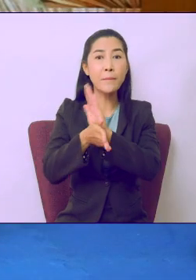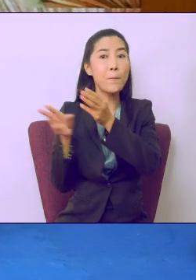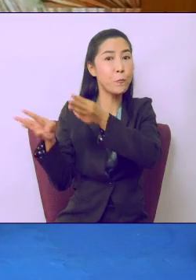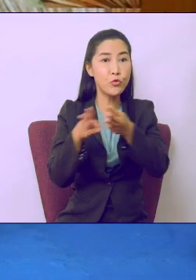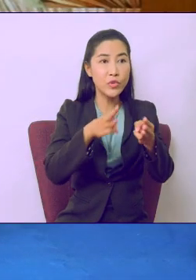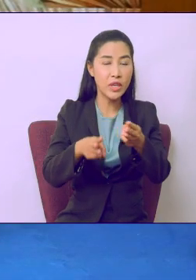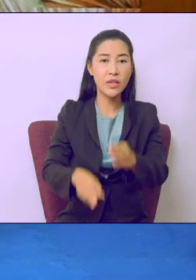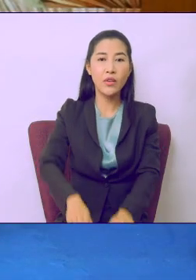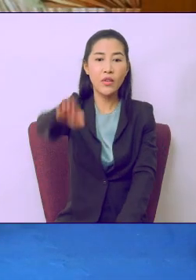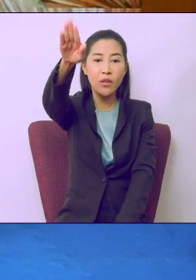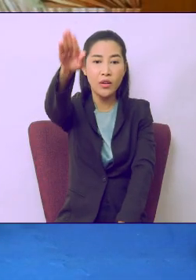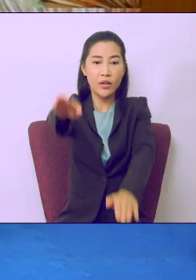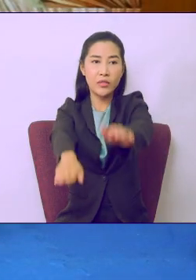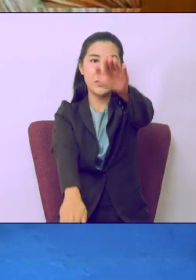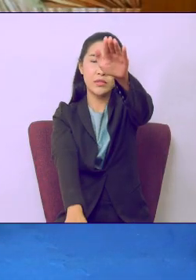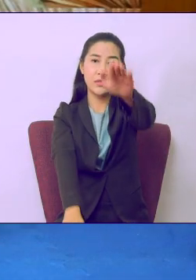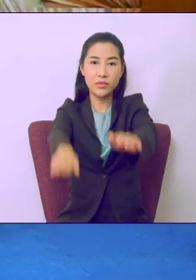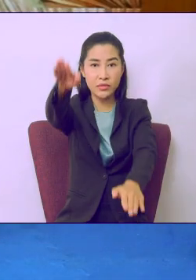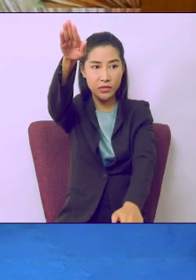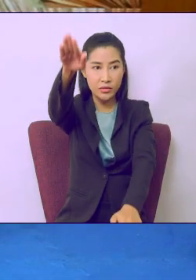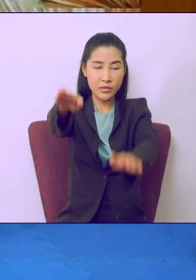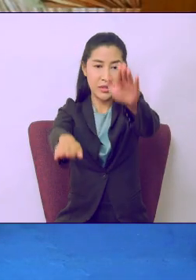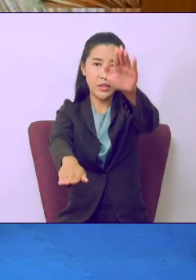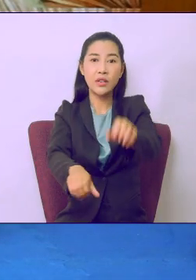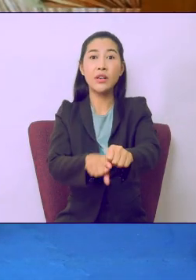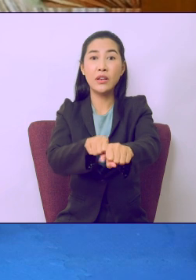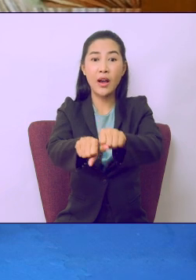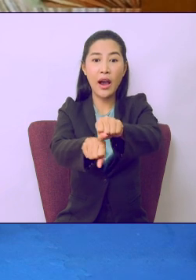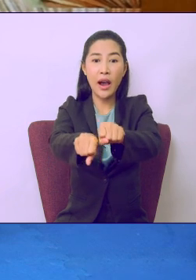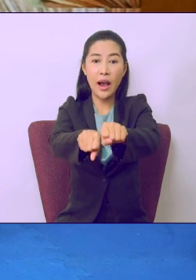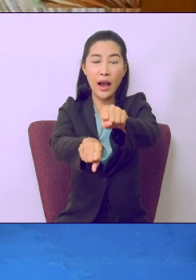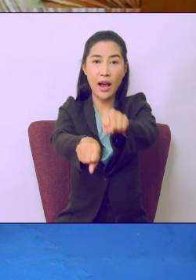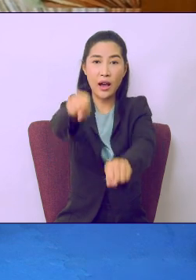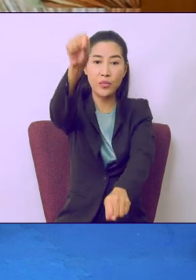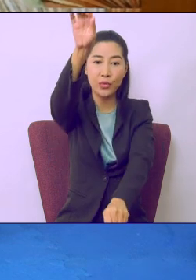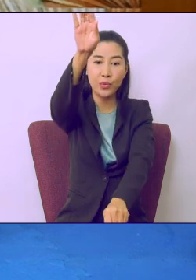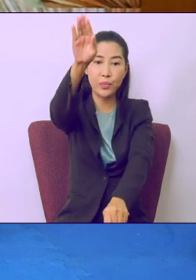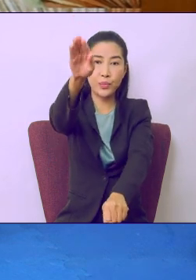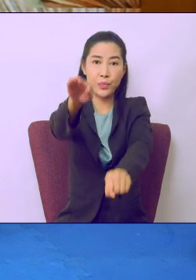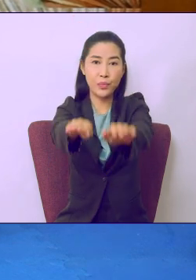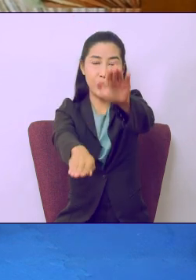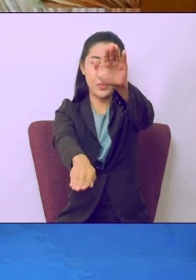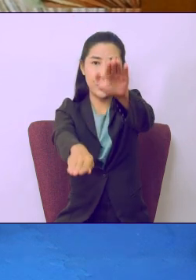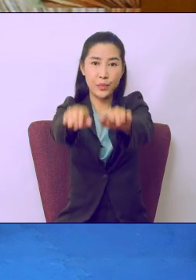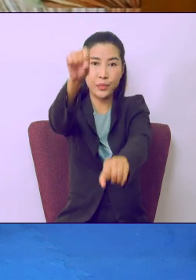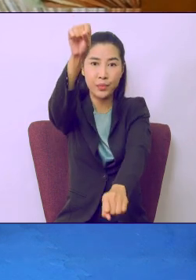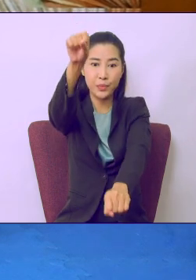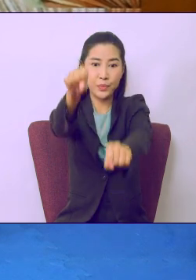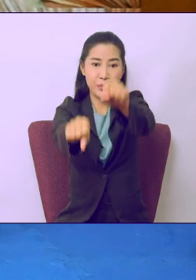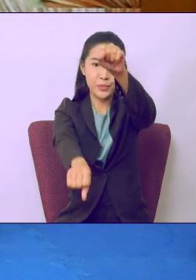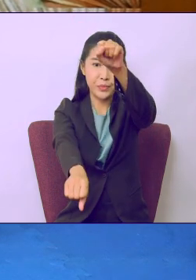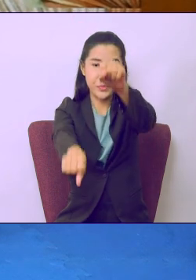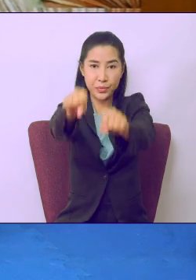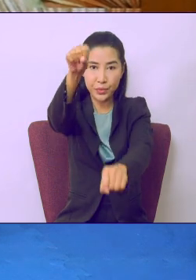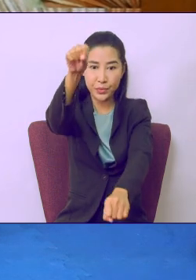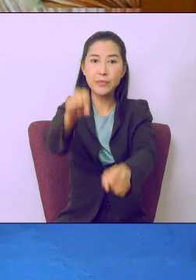เป็นยกแขนขึ้นทีละข้างนะครับแล้วก็ยกขาขึ้นทีละข้างนะครับตามภาพนะครับเบอร์ที่นะเบอร์